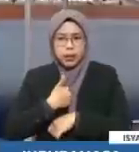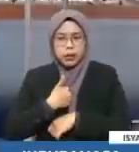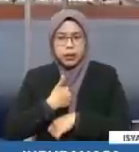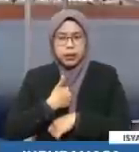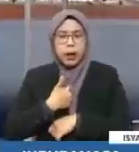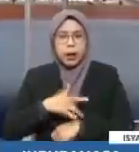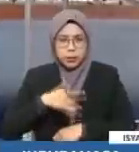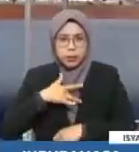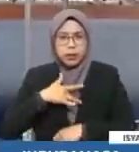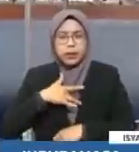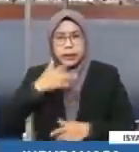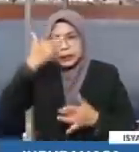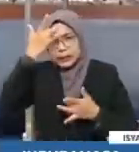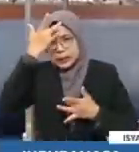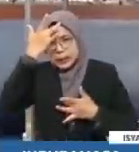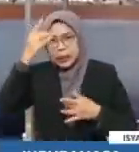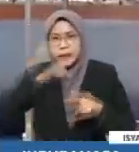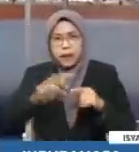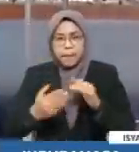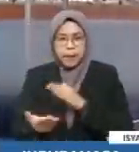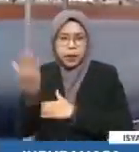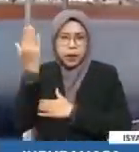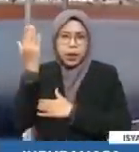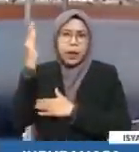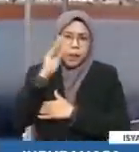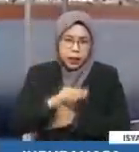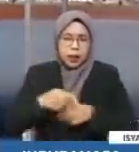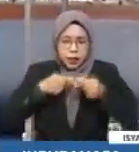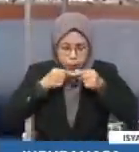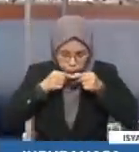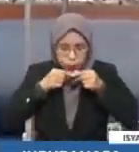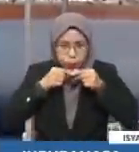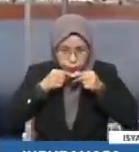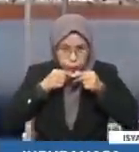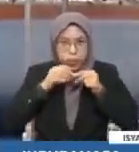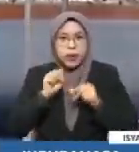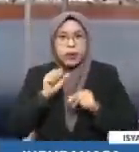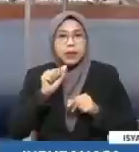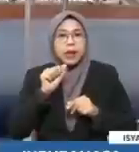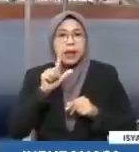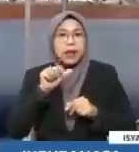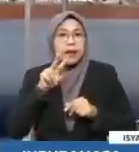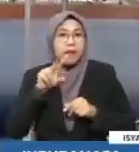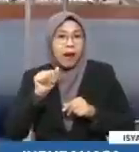eh simtem dan pagi-petang habitez melalui test kit test sriwani